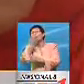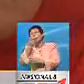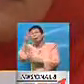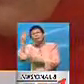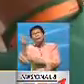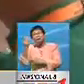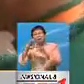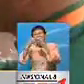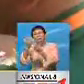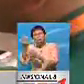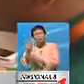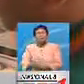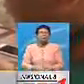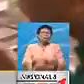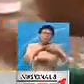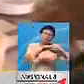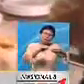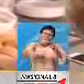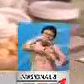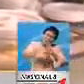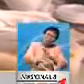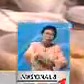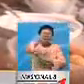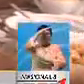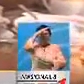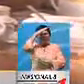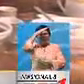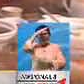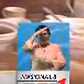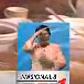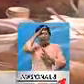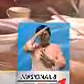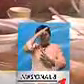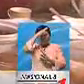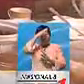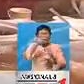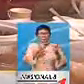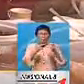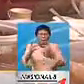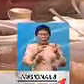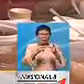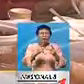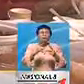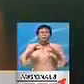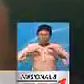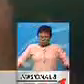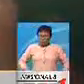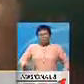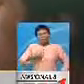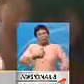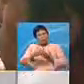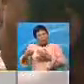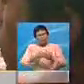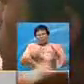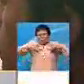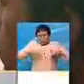pergi kelas normalah bercerita lebih lanjut Bapa Ziad Zul kifli othman berkata kekurangan diri tidak langsung